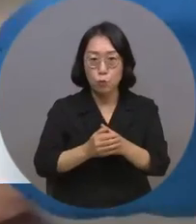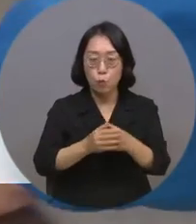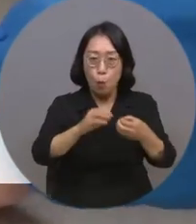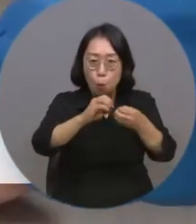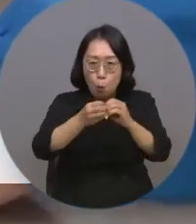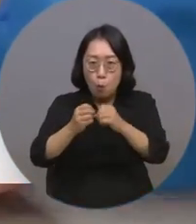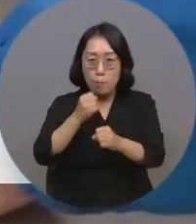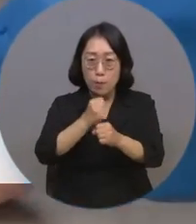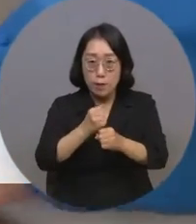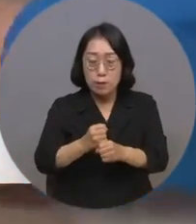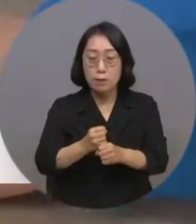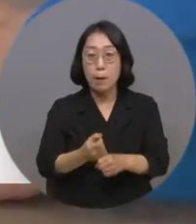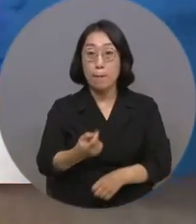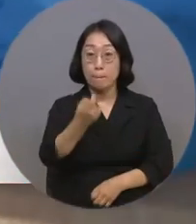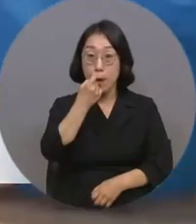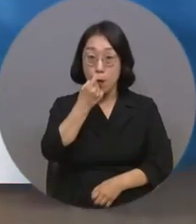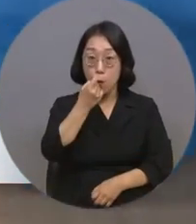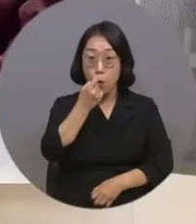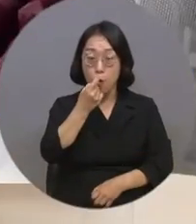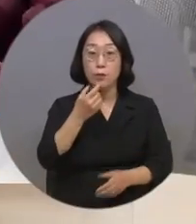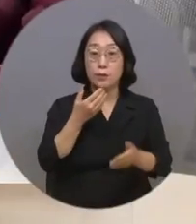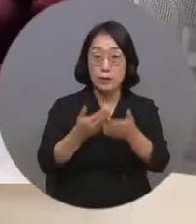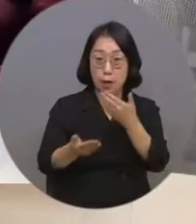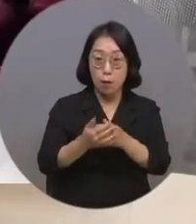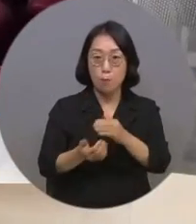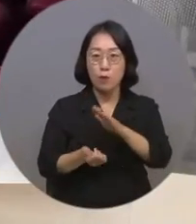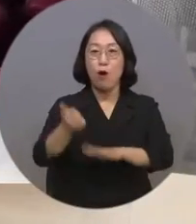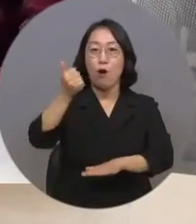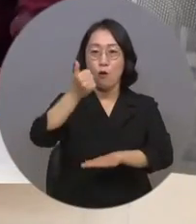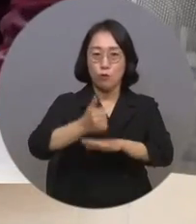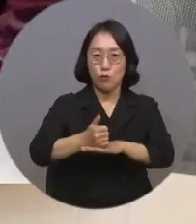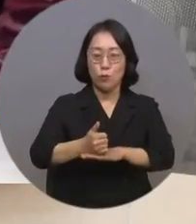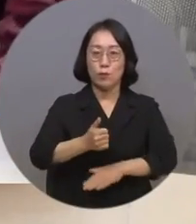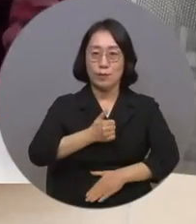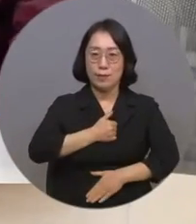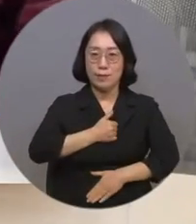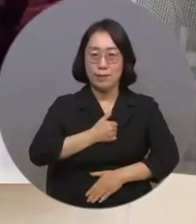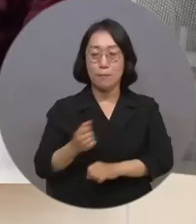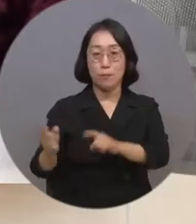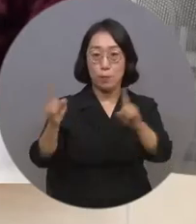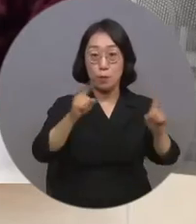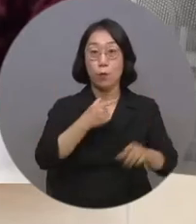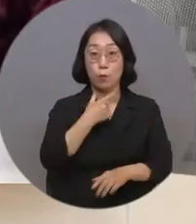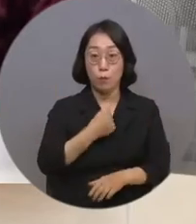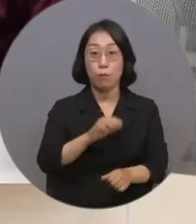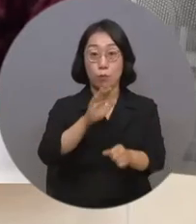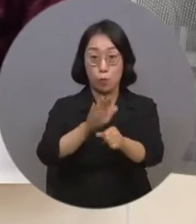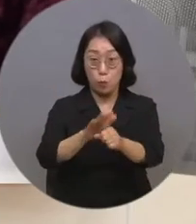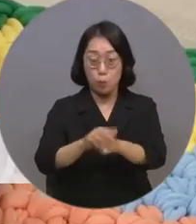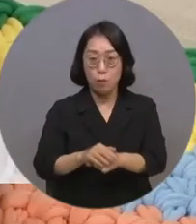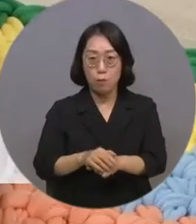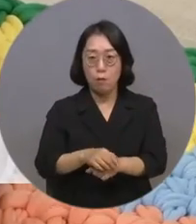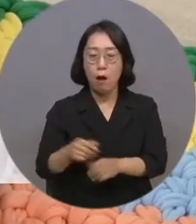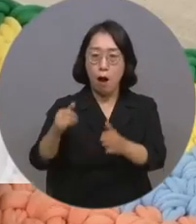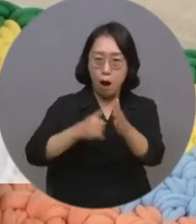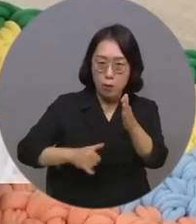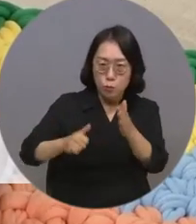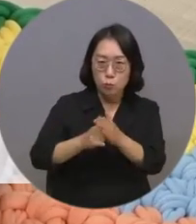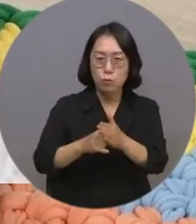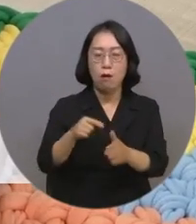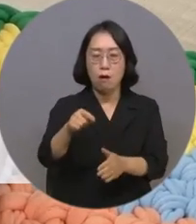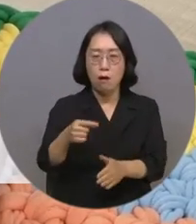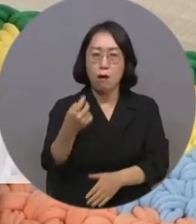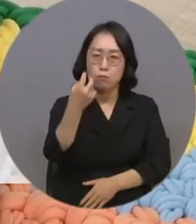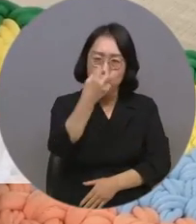공예를 직접 배우고 체험하면서 성취감과 자신감을 회복하길 바라며 환자 가족들이 대상자의 잔존